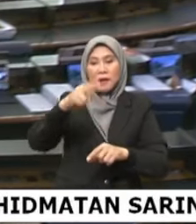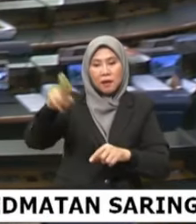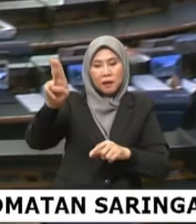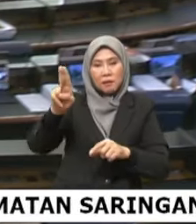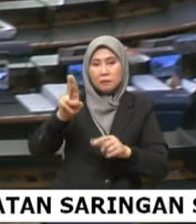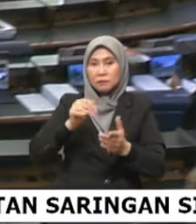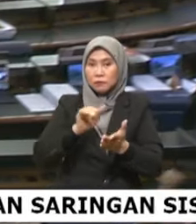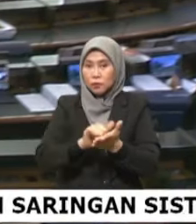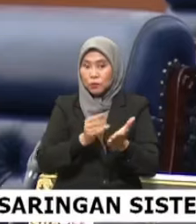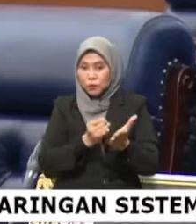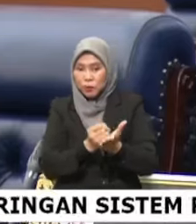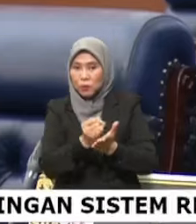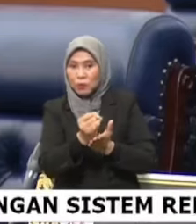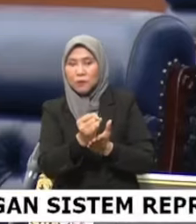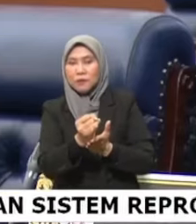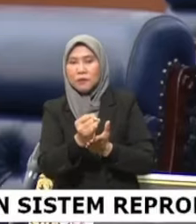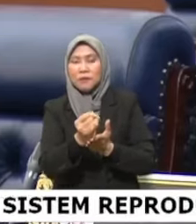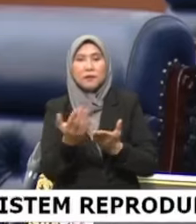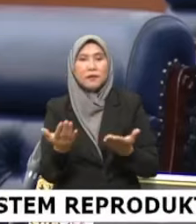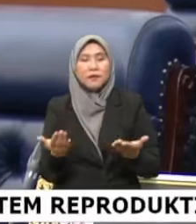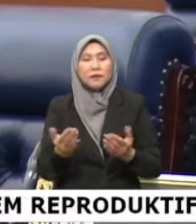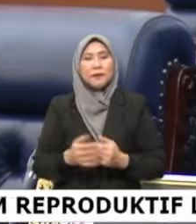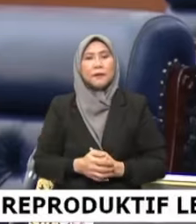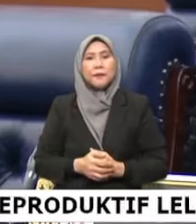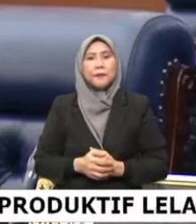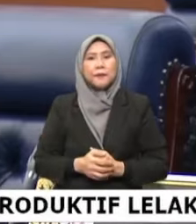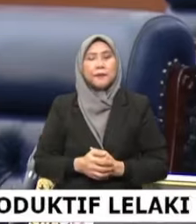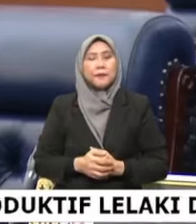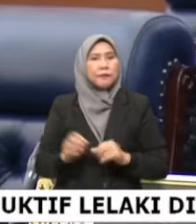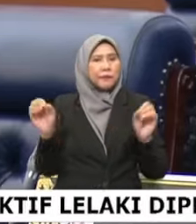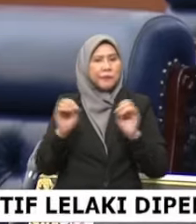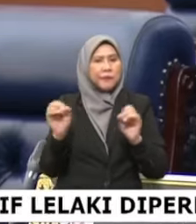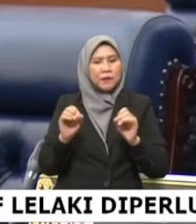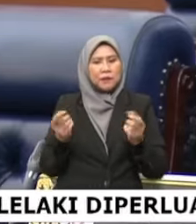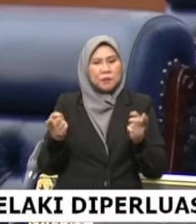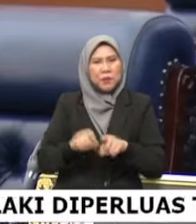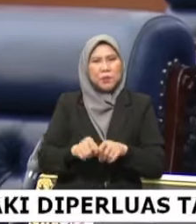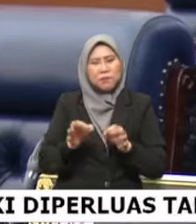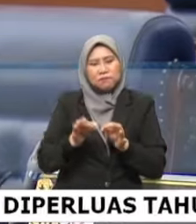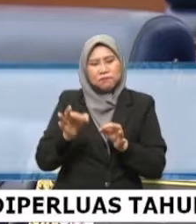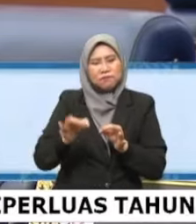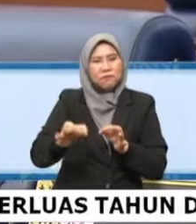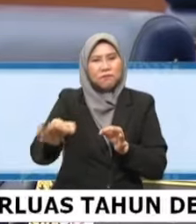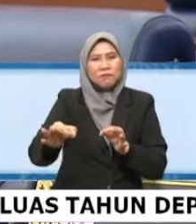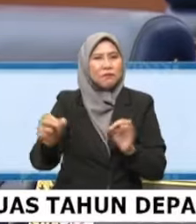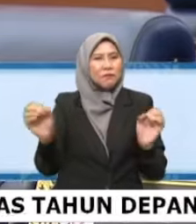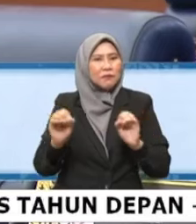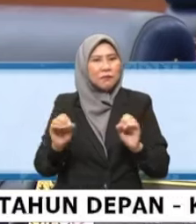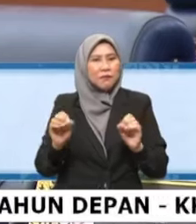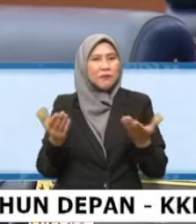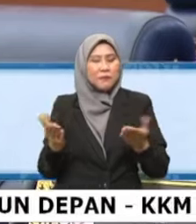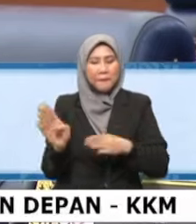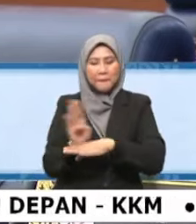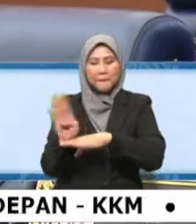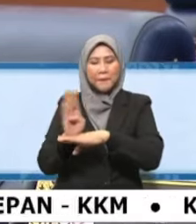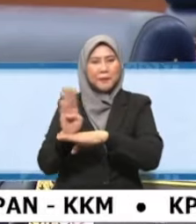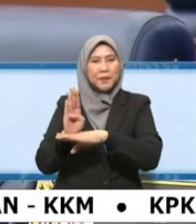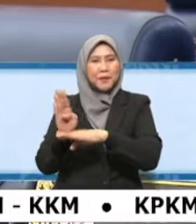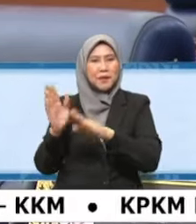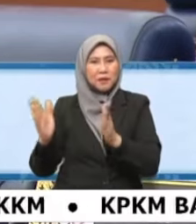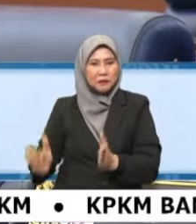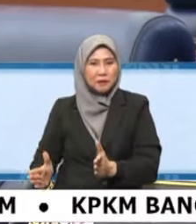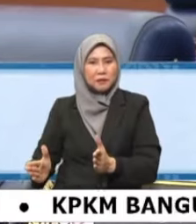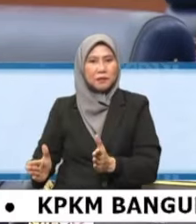telus dan memastikan supaya tidak ada terjadinya kelewatan sehingga menyebabkan peniaga-peniaga